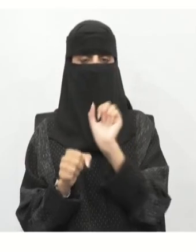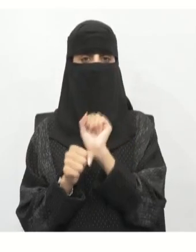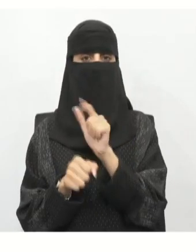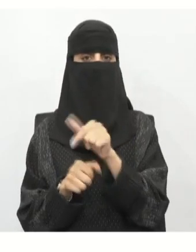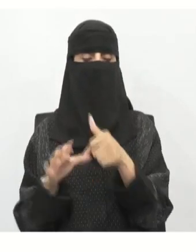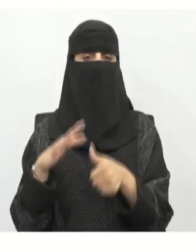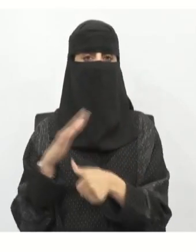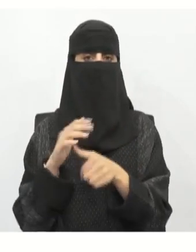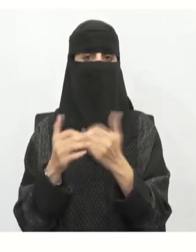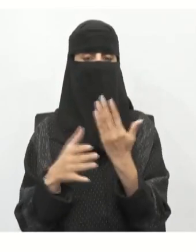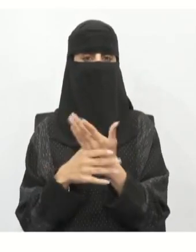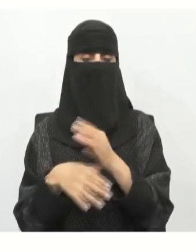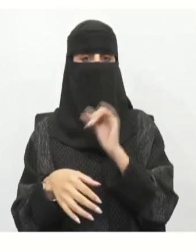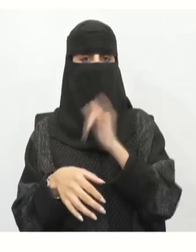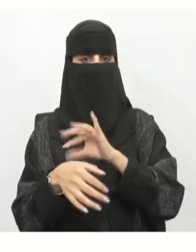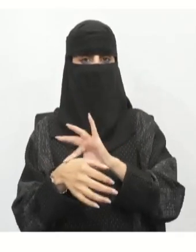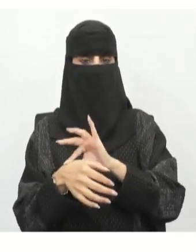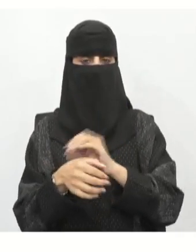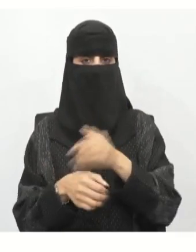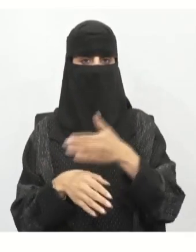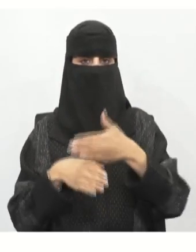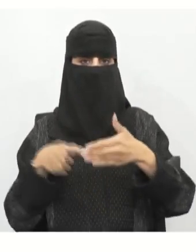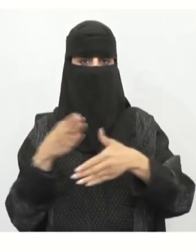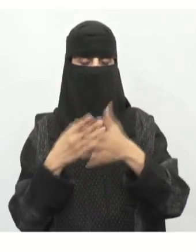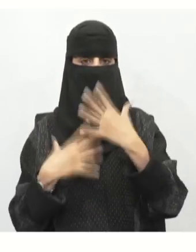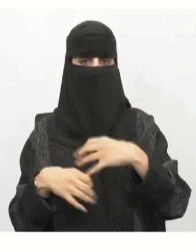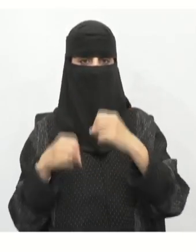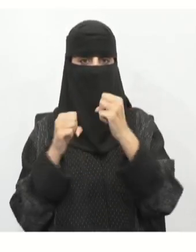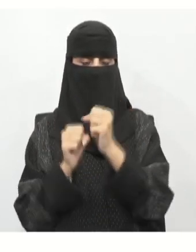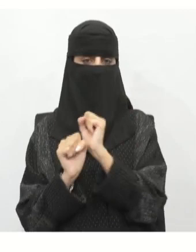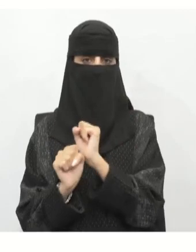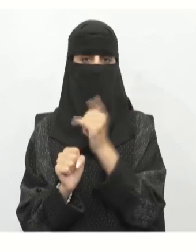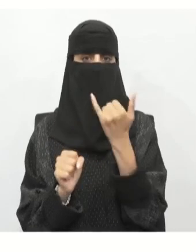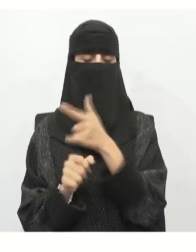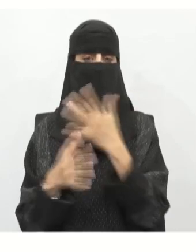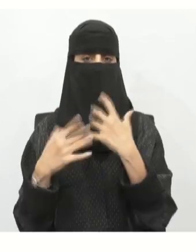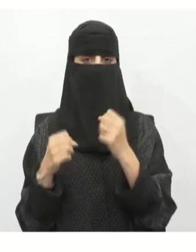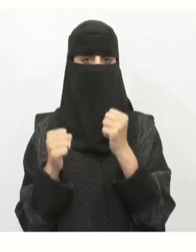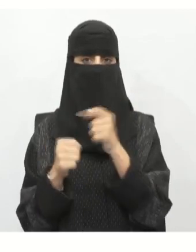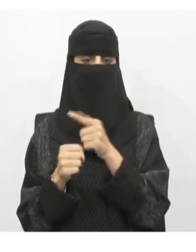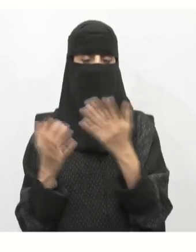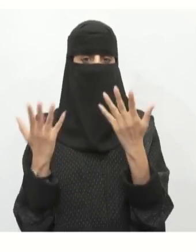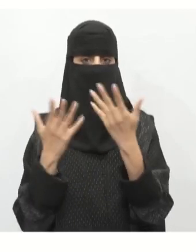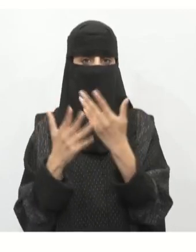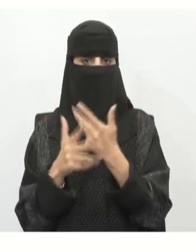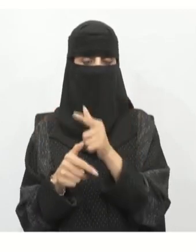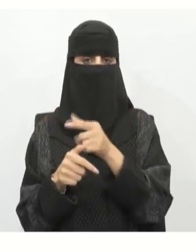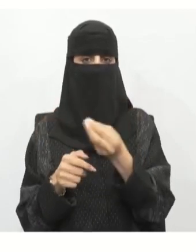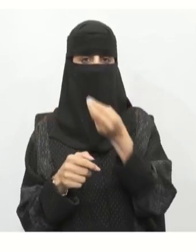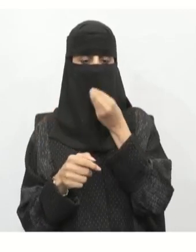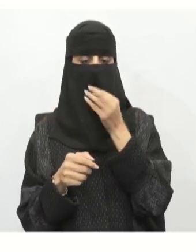جميع انسجه الجسم وصحتها وتكمن اهميته للنمو والصحه وهي انسب المواد